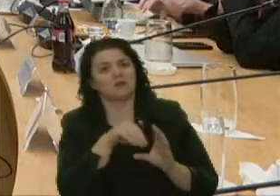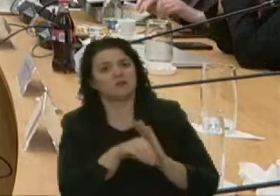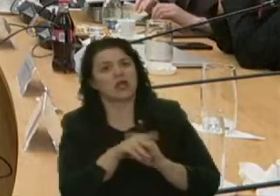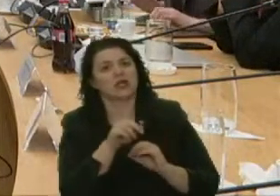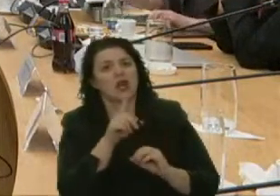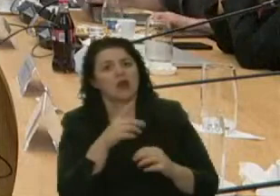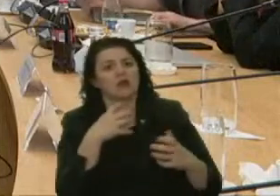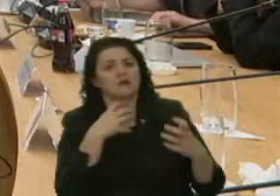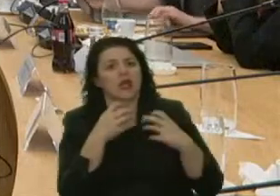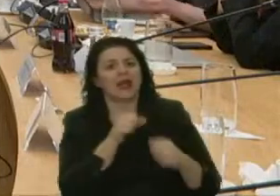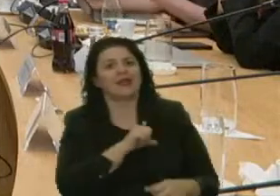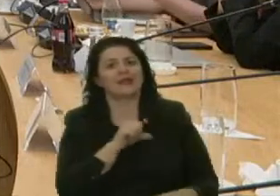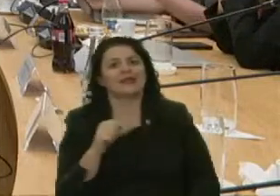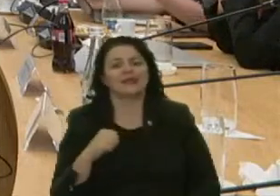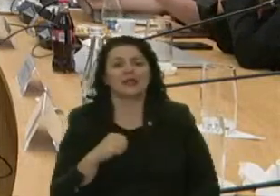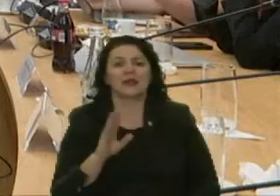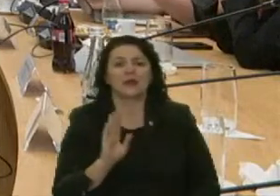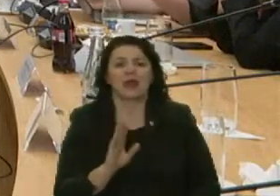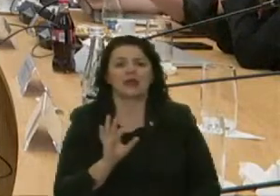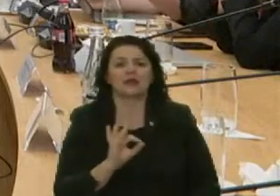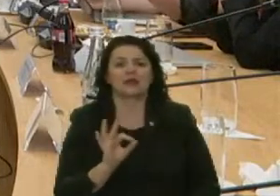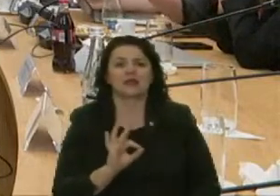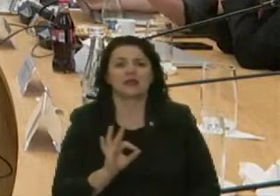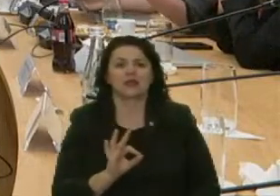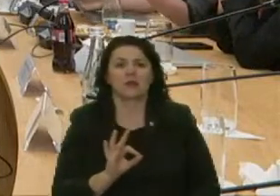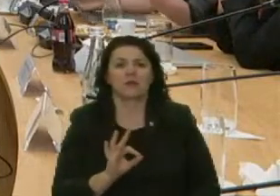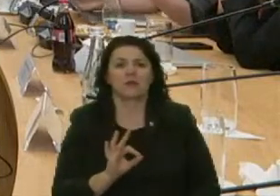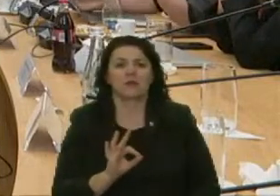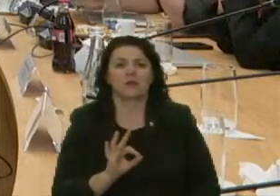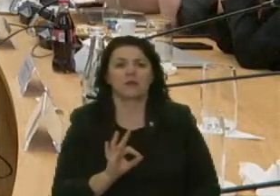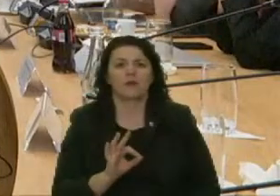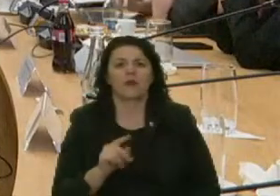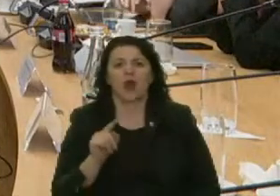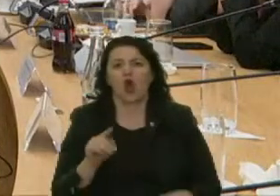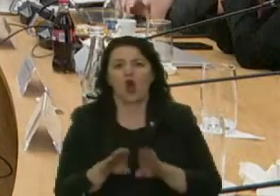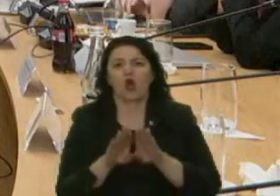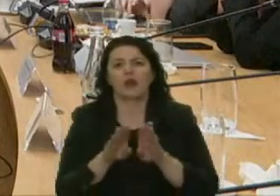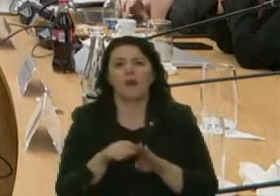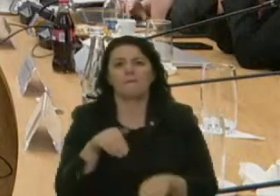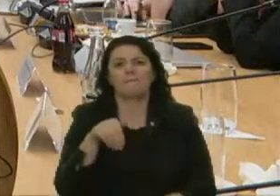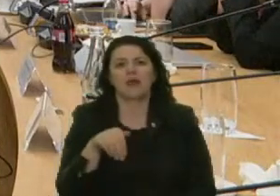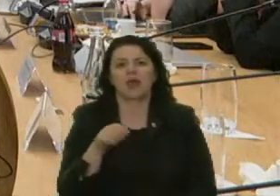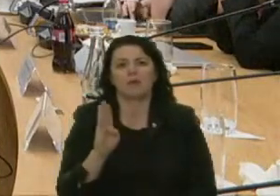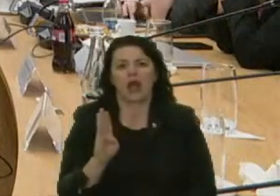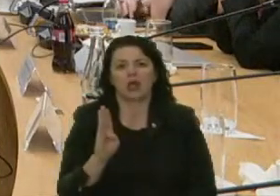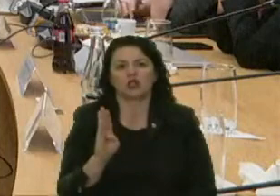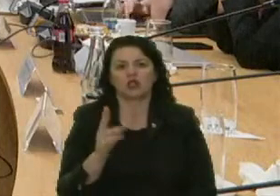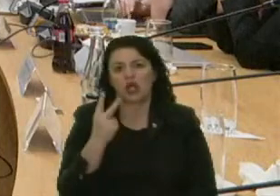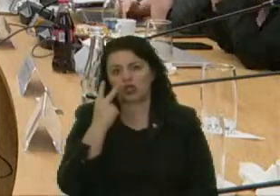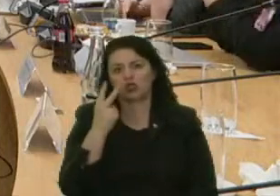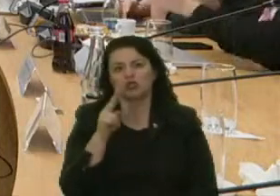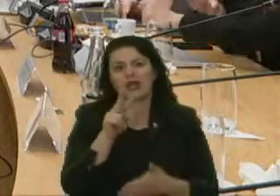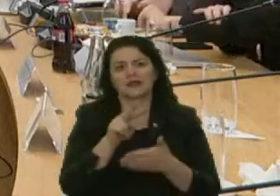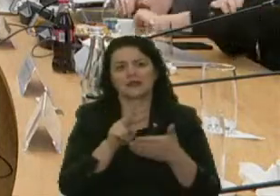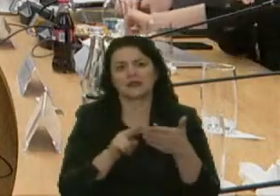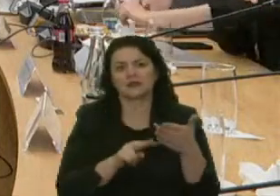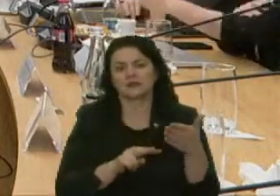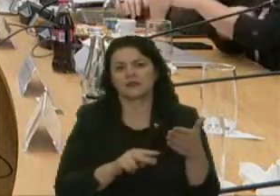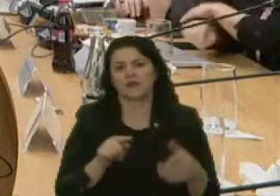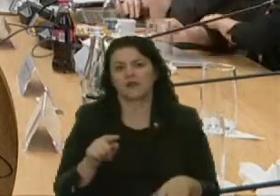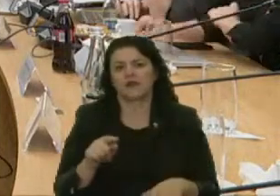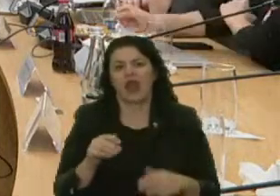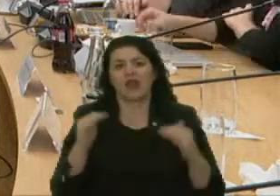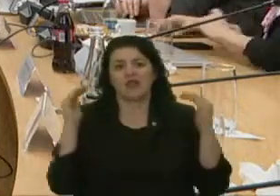culturale independente din Cluj Napoca scrisă de eminenta noastră colegă Miki Braniște citez din teza de doctorat